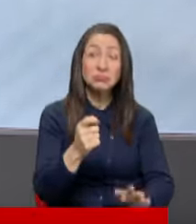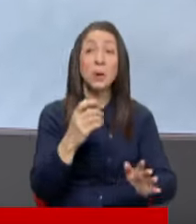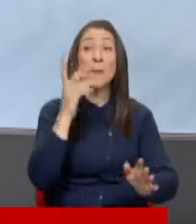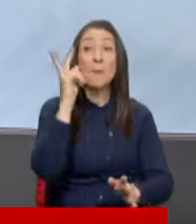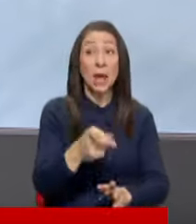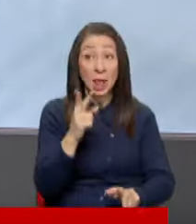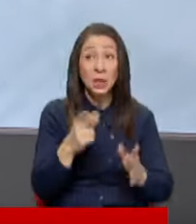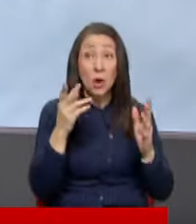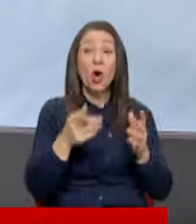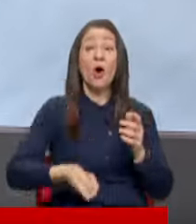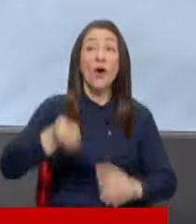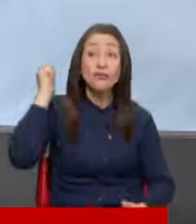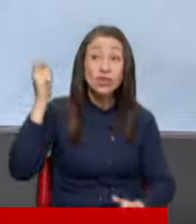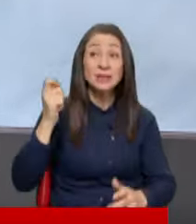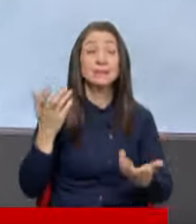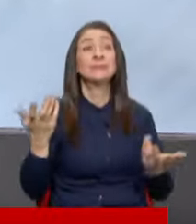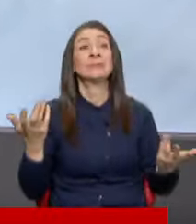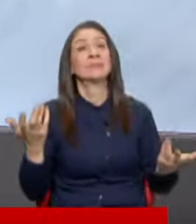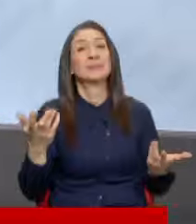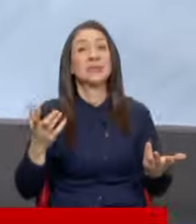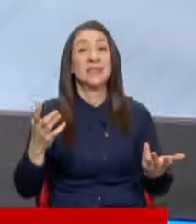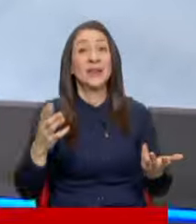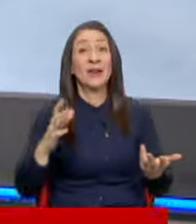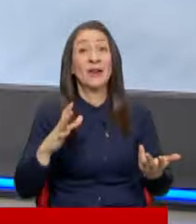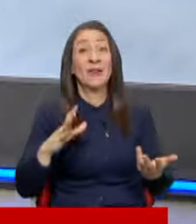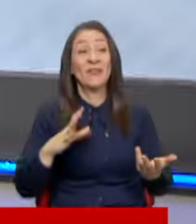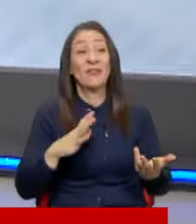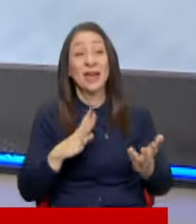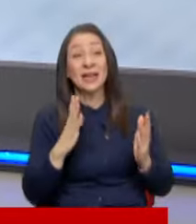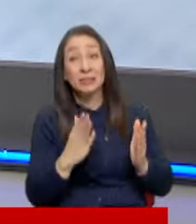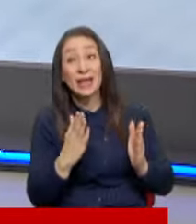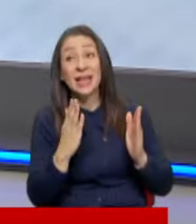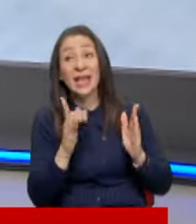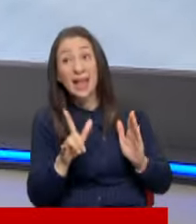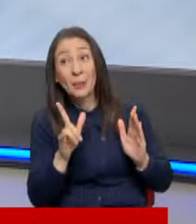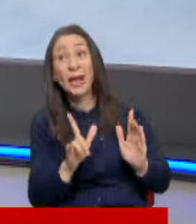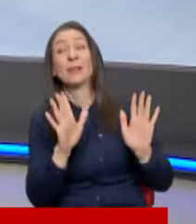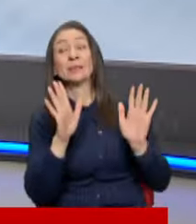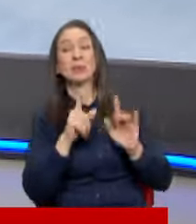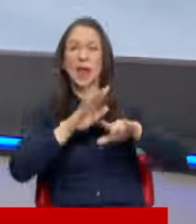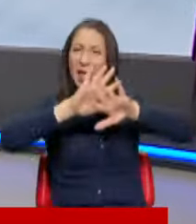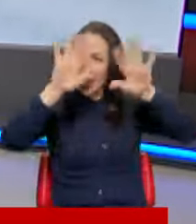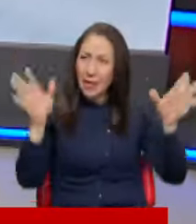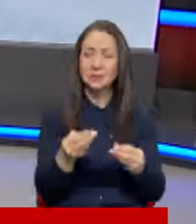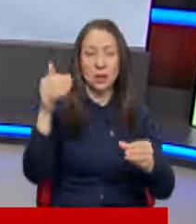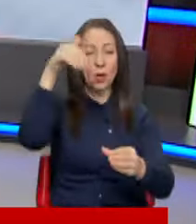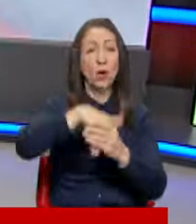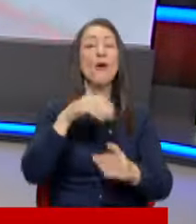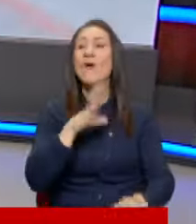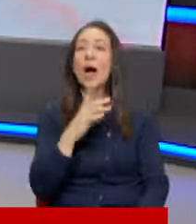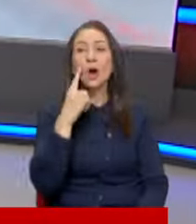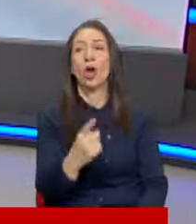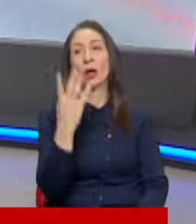penaltılar ofsayt sonra vara gitmek gerekir mi gerekmez mi belli